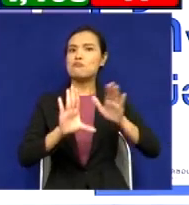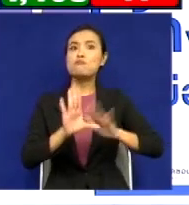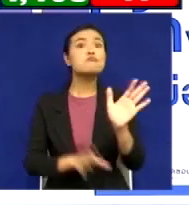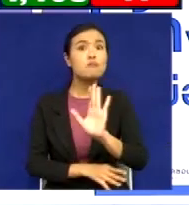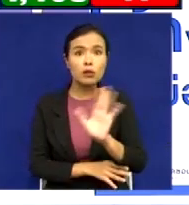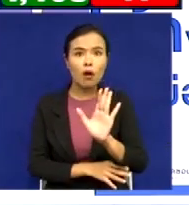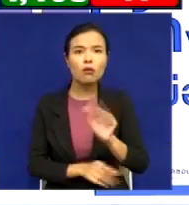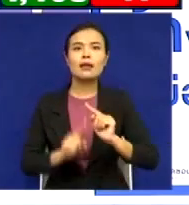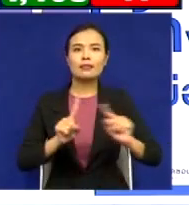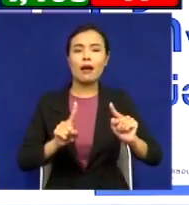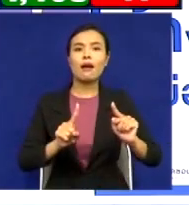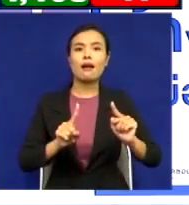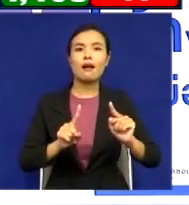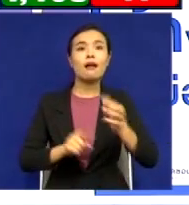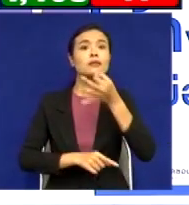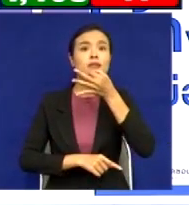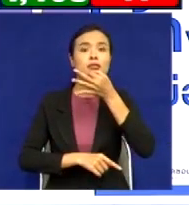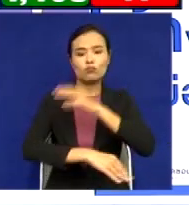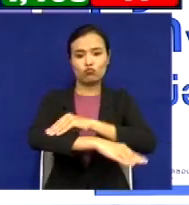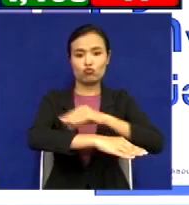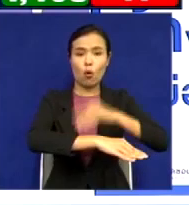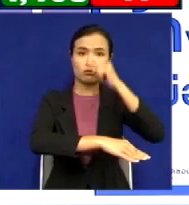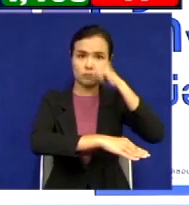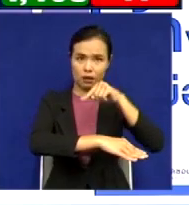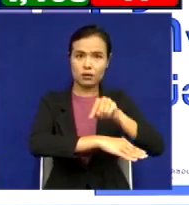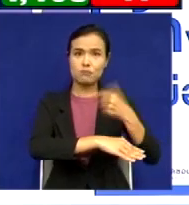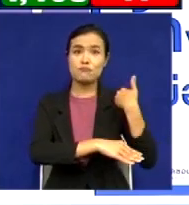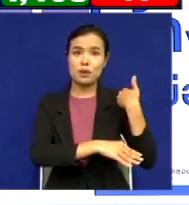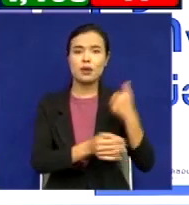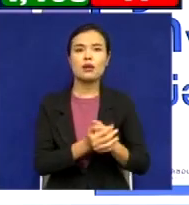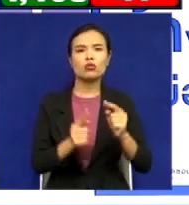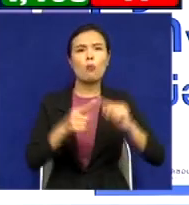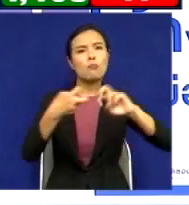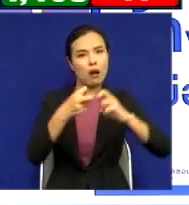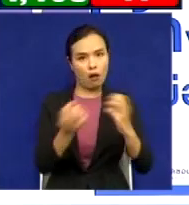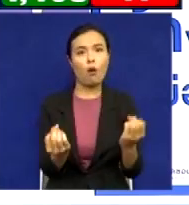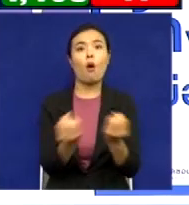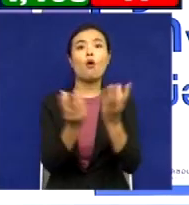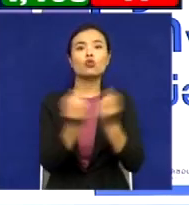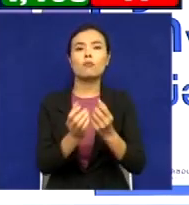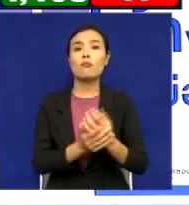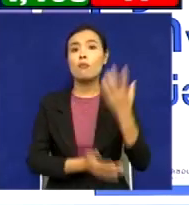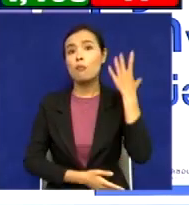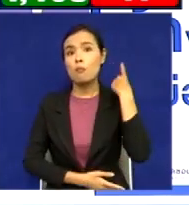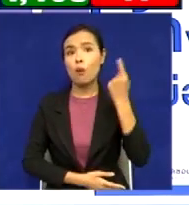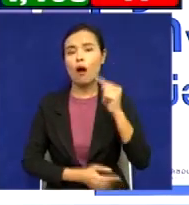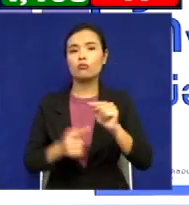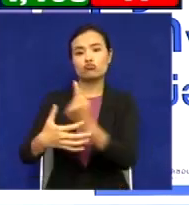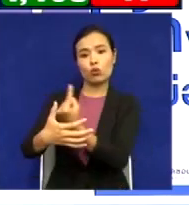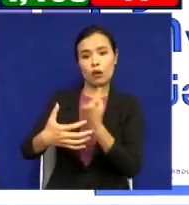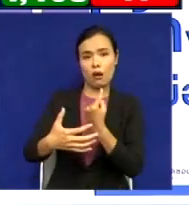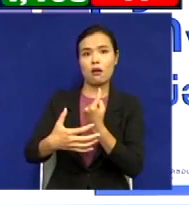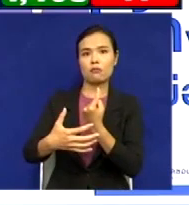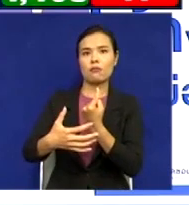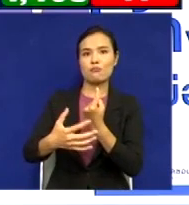แต่เขาประกอบวิชาชีพนวดแผนโบราณนี้นะครับก็ได้รับผลกระทบเมื่อวานนี้ทางตัวแทนก็ได้มาพบผ